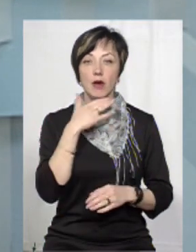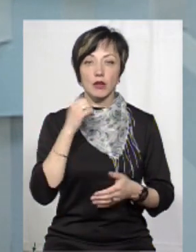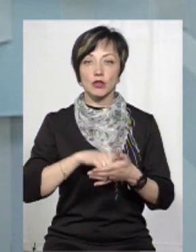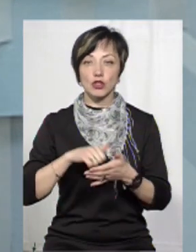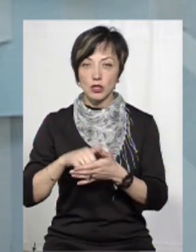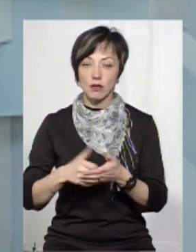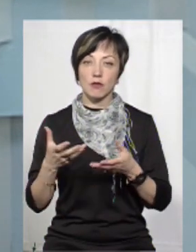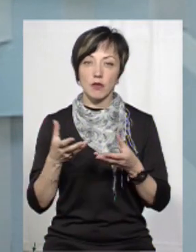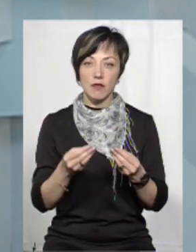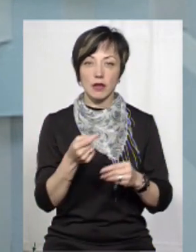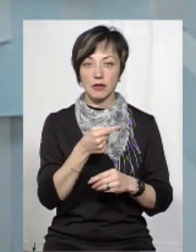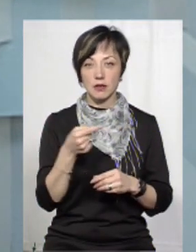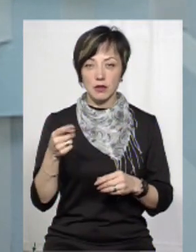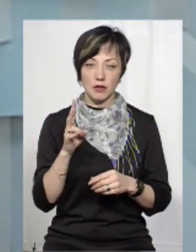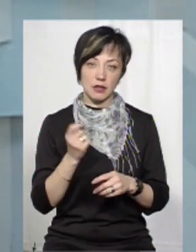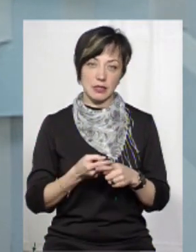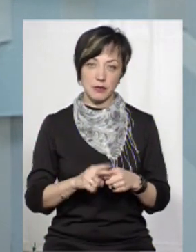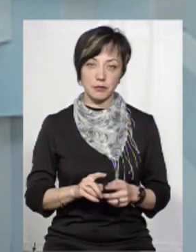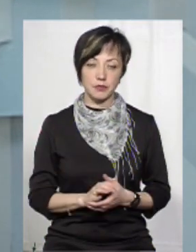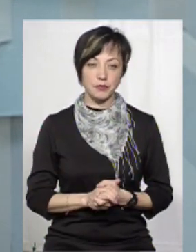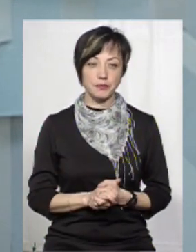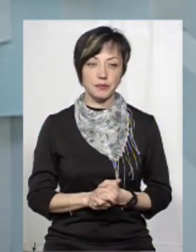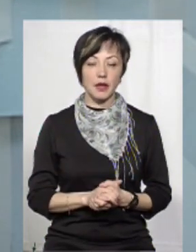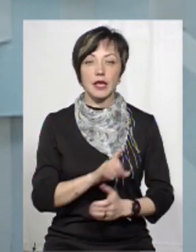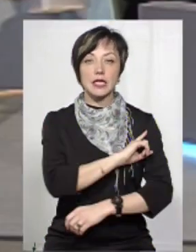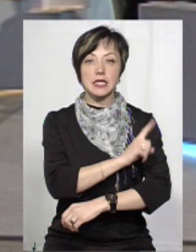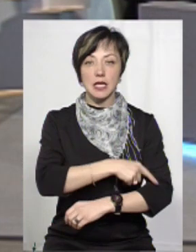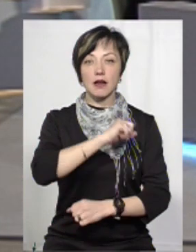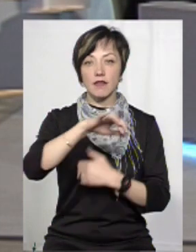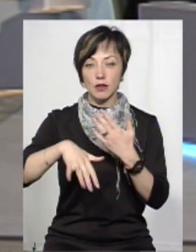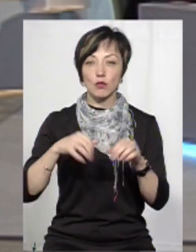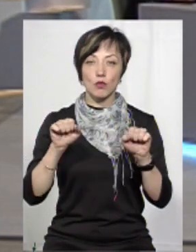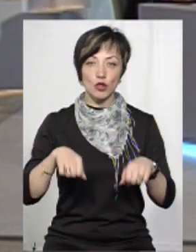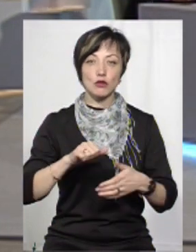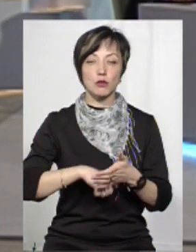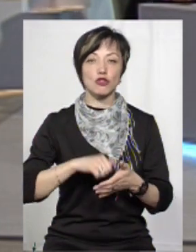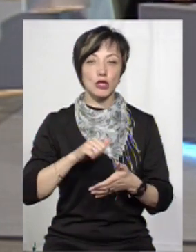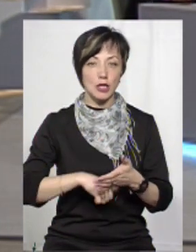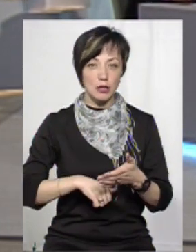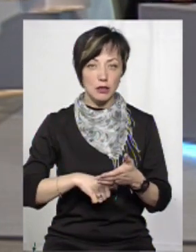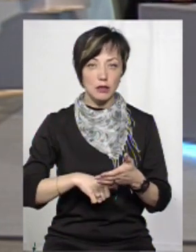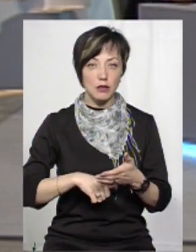чинників, які негативним чином впливають. Сильний порив вітру, він може спричинити